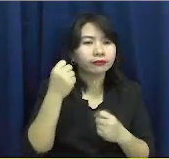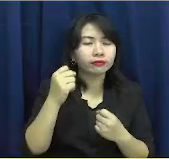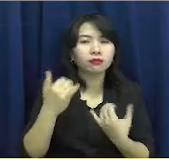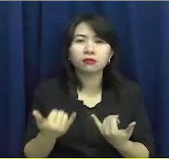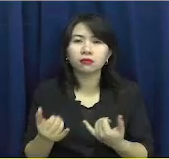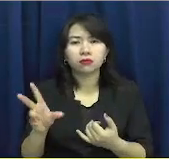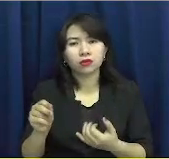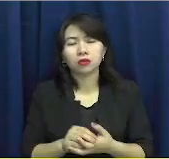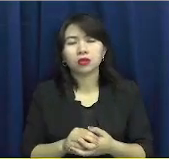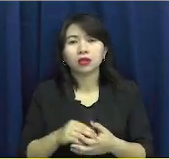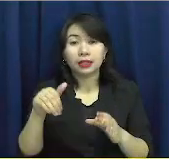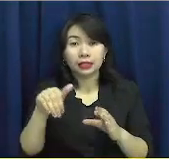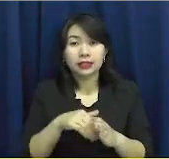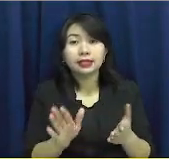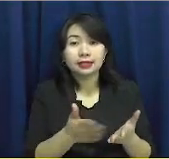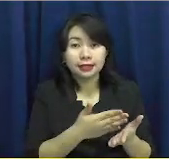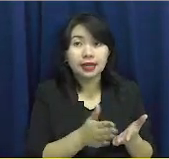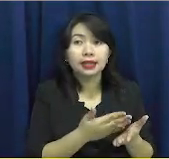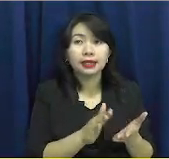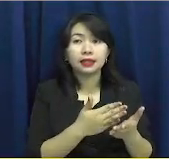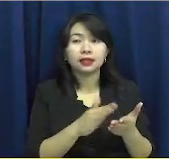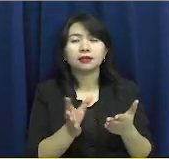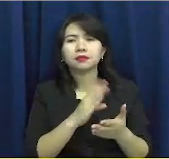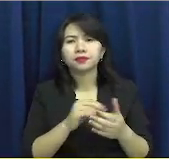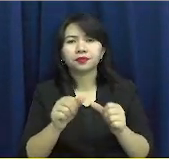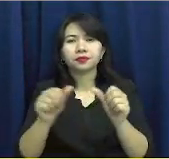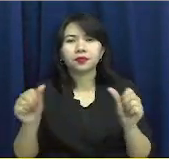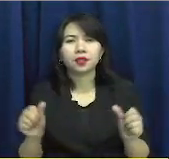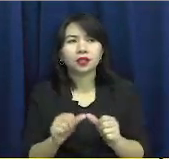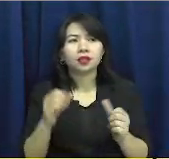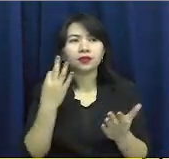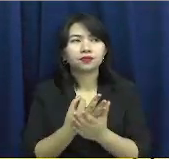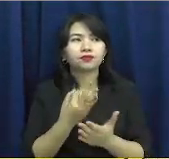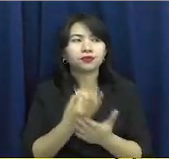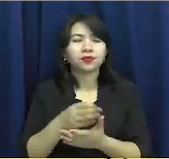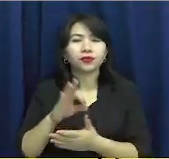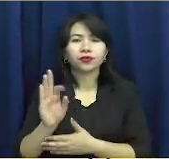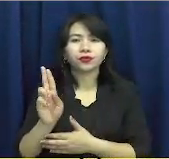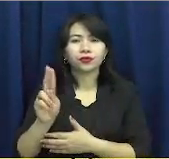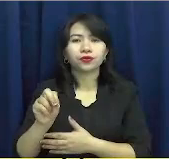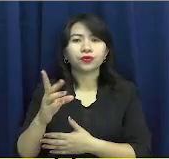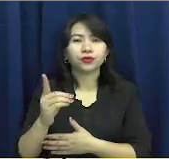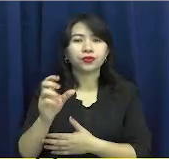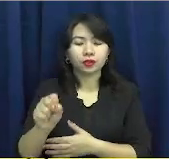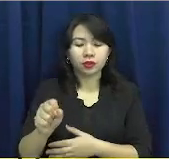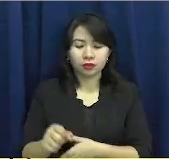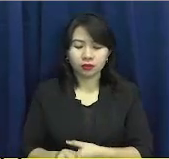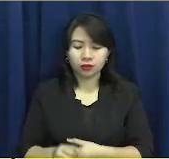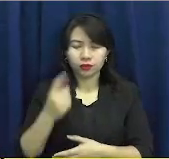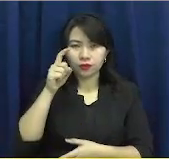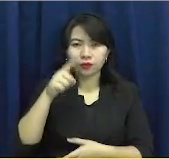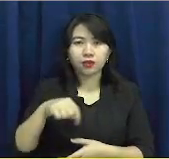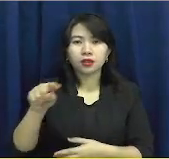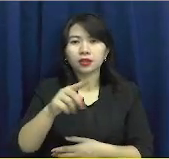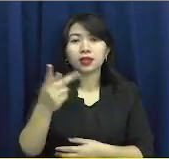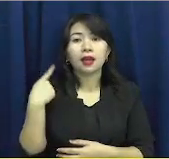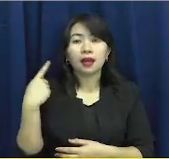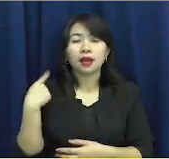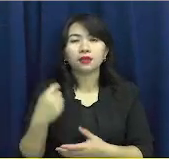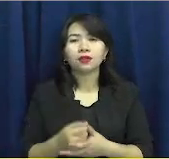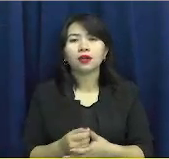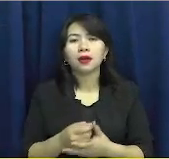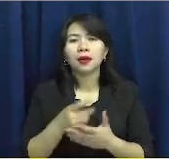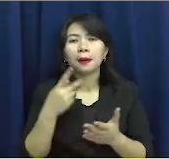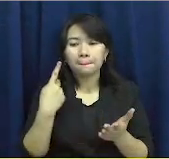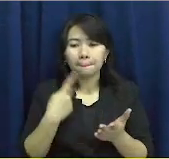pag-share, pagkakaroon natin ng mga area funds para magkaroon tayo ng pondo para saan? Para sa ating mga transportation.